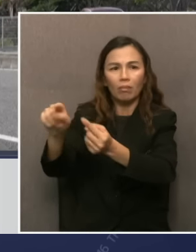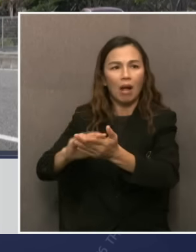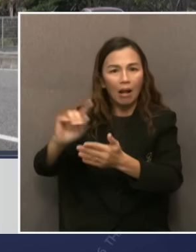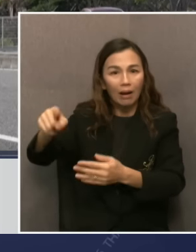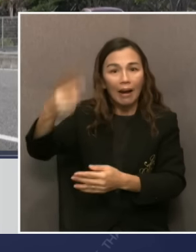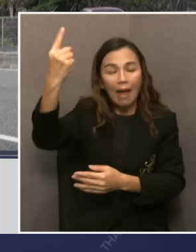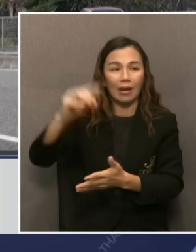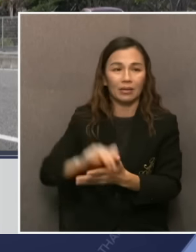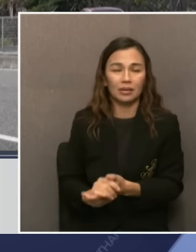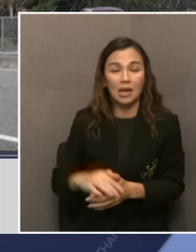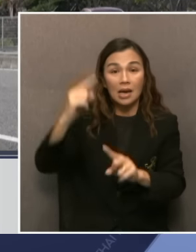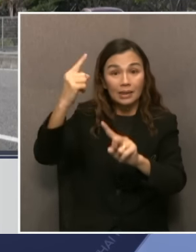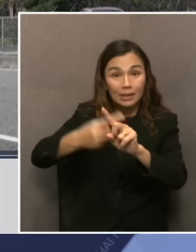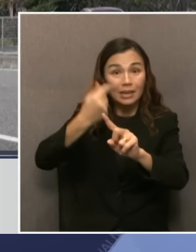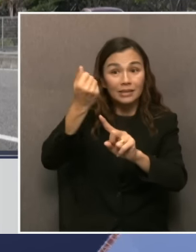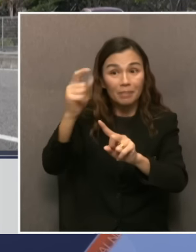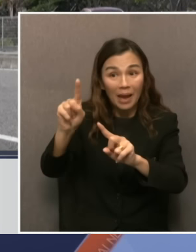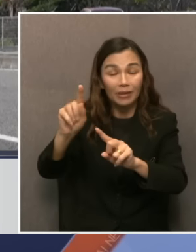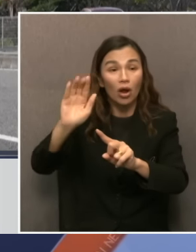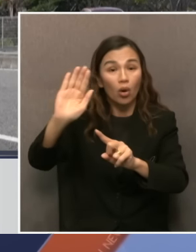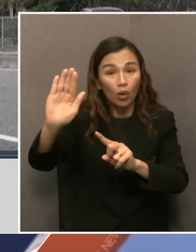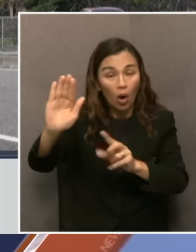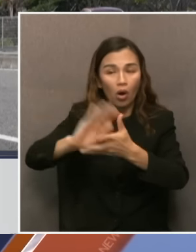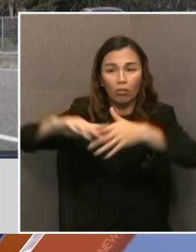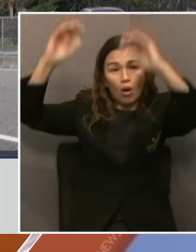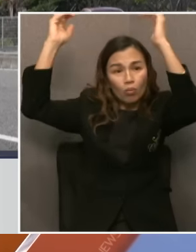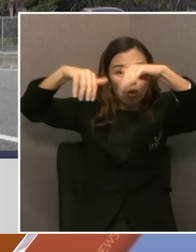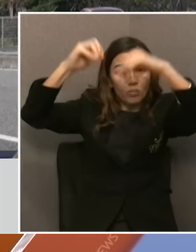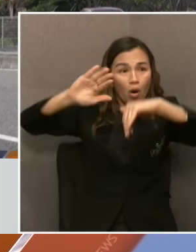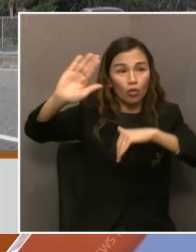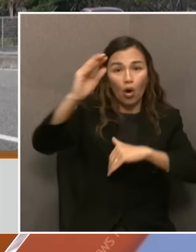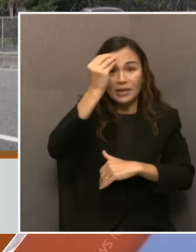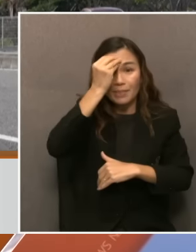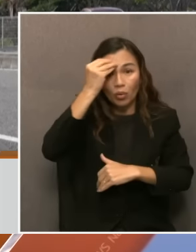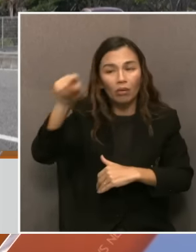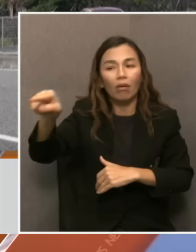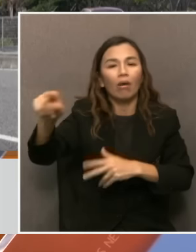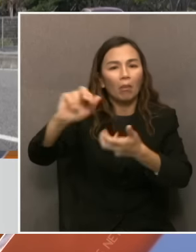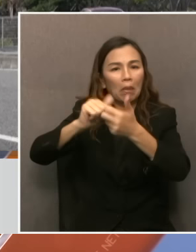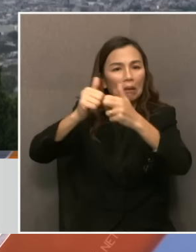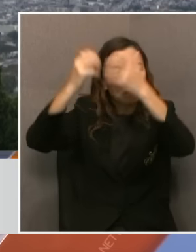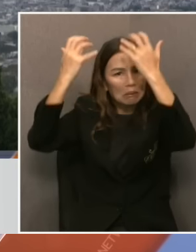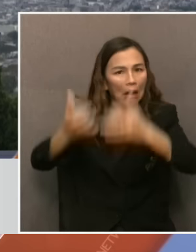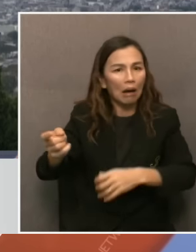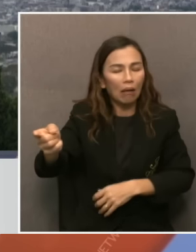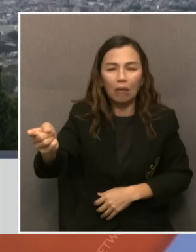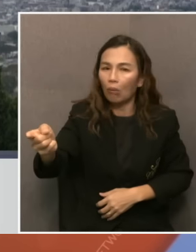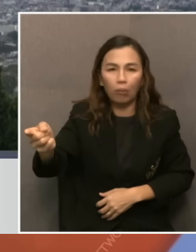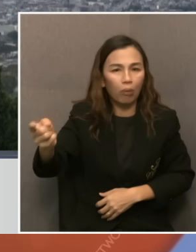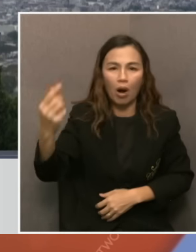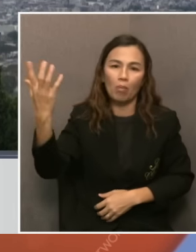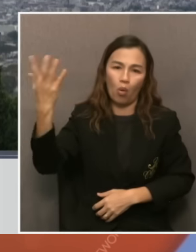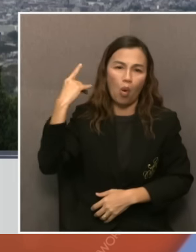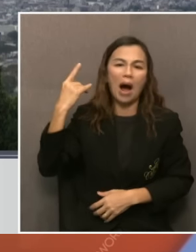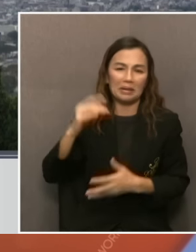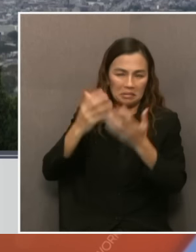ายนในอดีตปีไม่ว่าปีไหนเนี่ยที่มีฝนตกหนักวัดใน1วันเนี่ยได้เท่ากับเมื่อวานเนี่ย